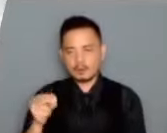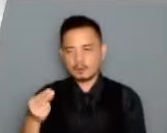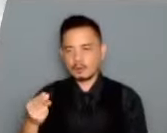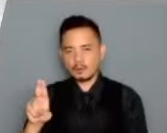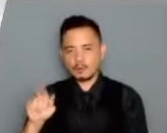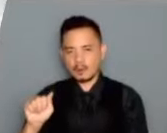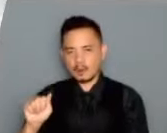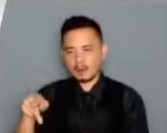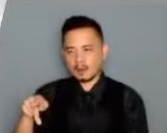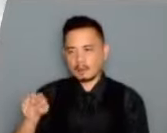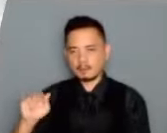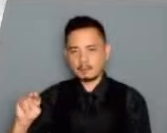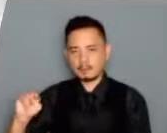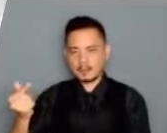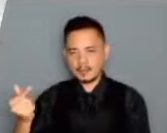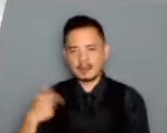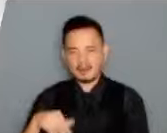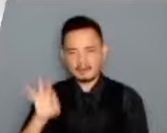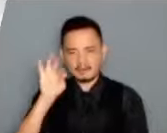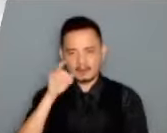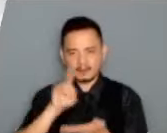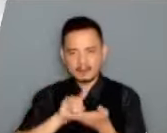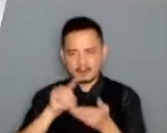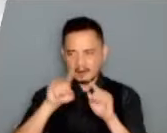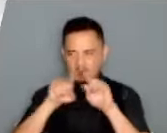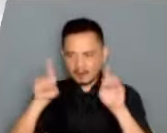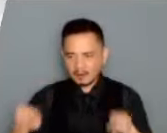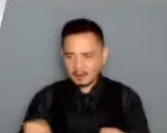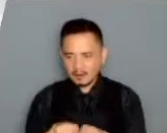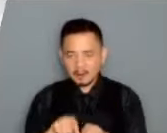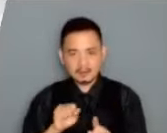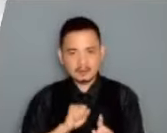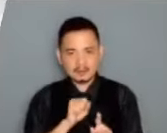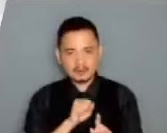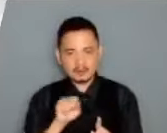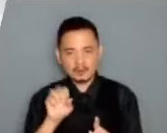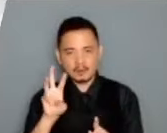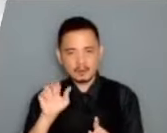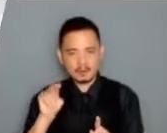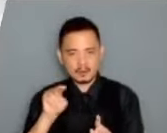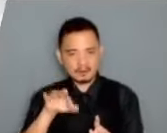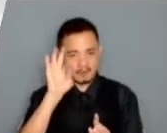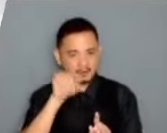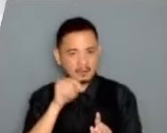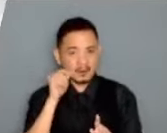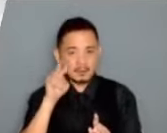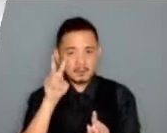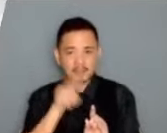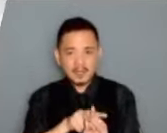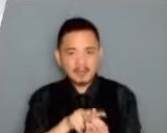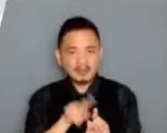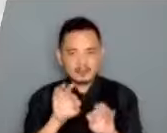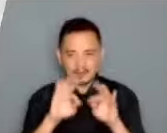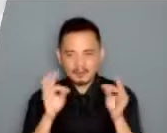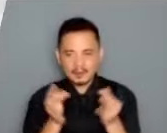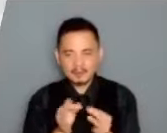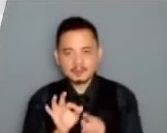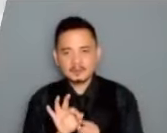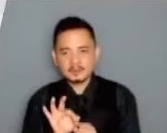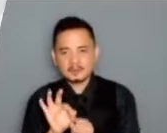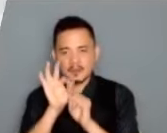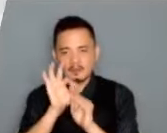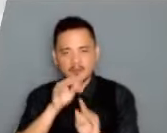Senador win Gat shalan mula sa Bureau of immigration at Board of investments Para ito sa application ng pamilya ni go ng special investors resident visa